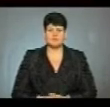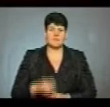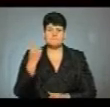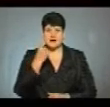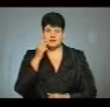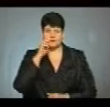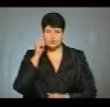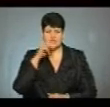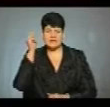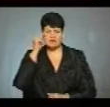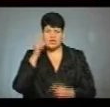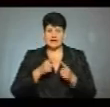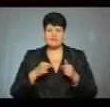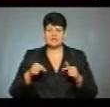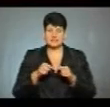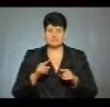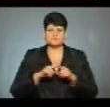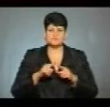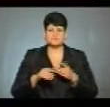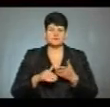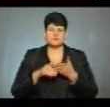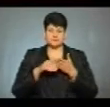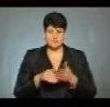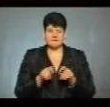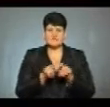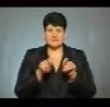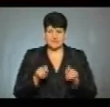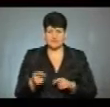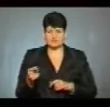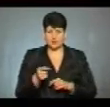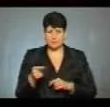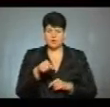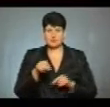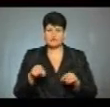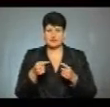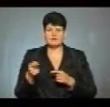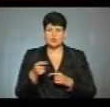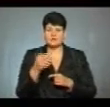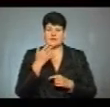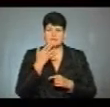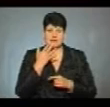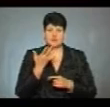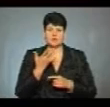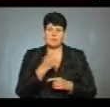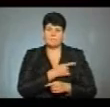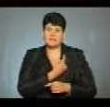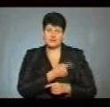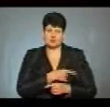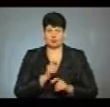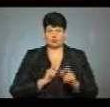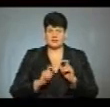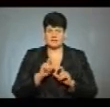Перше в Україні навчальне відділення екстреної медичної допомоги відкрили в Тернополі. Його створили у Тернопільському національному медичному